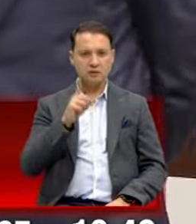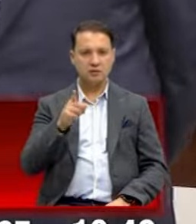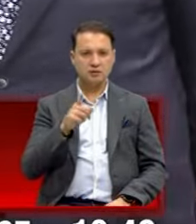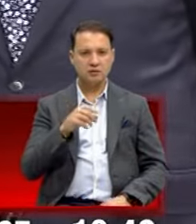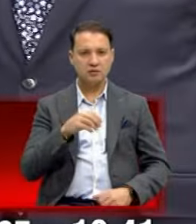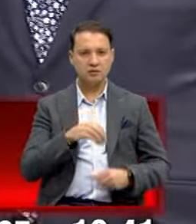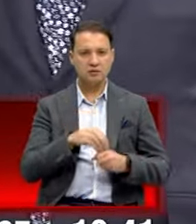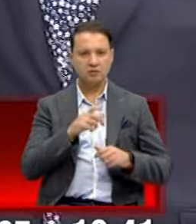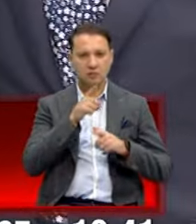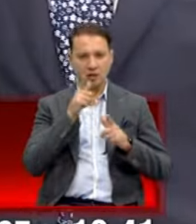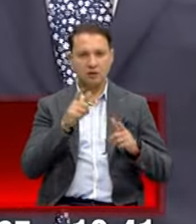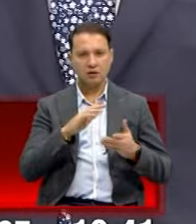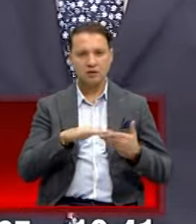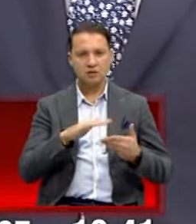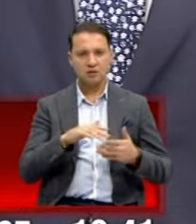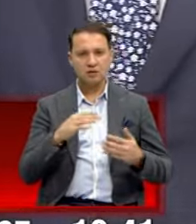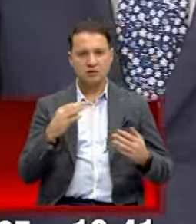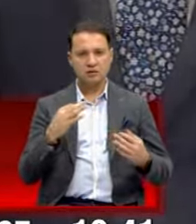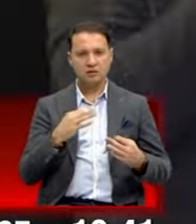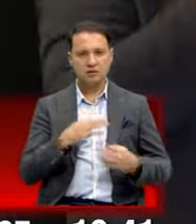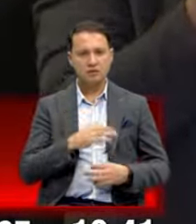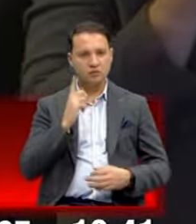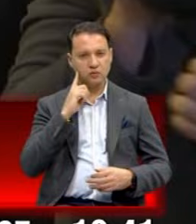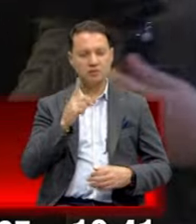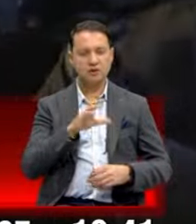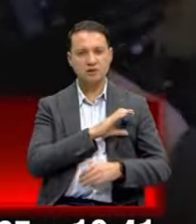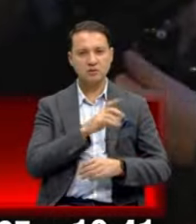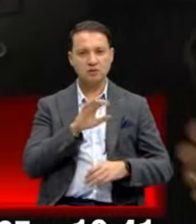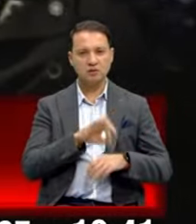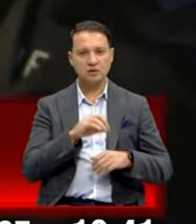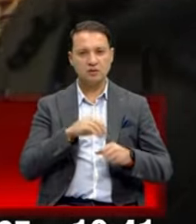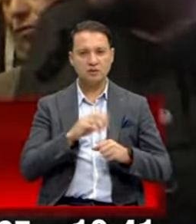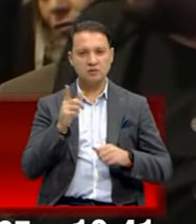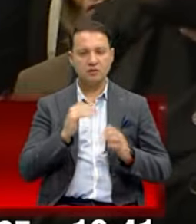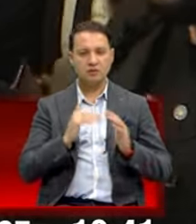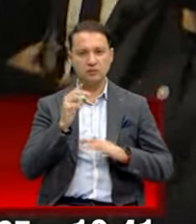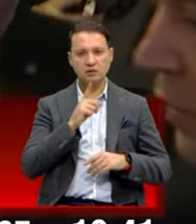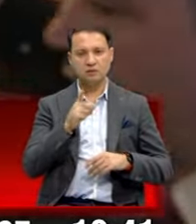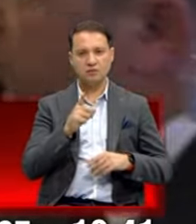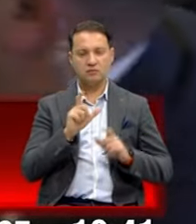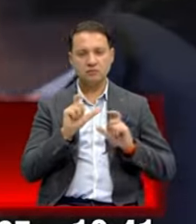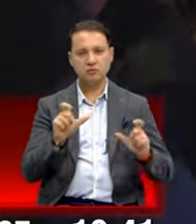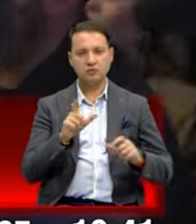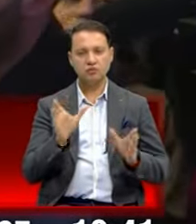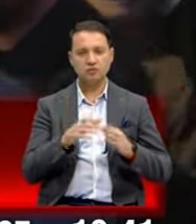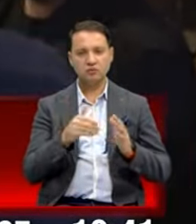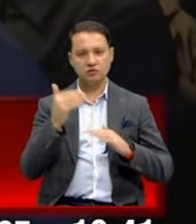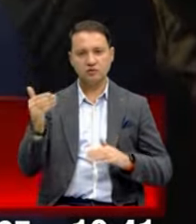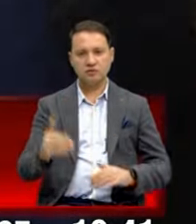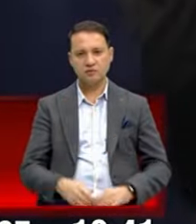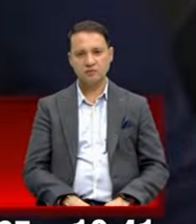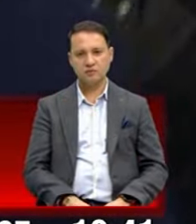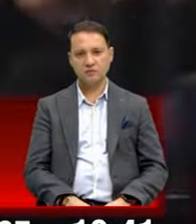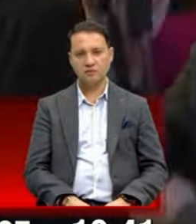bağırdı arkadaşlarımız. Saygı duyarım. Tansiyon dakikalar içinde daha da yükseldi. Müdahale edilen grup dışarı